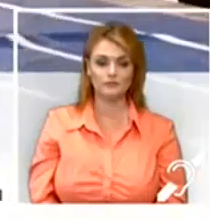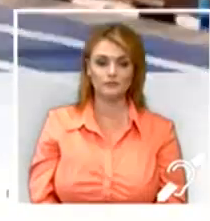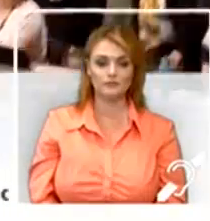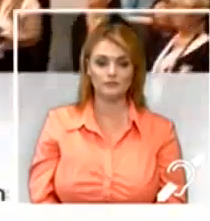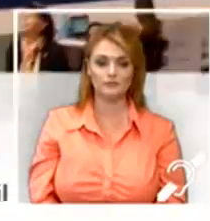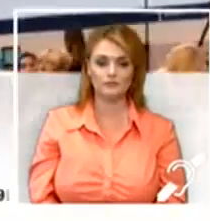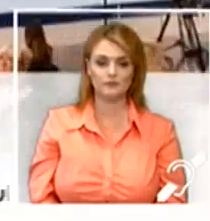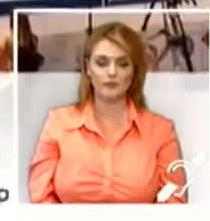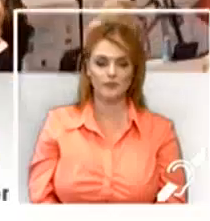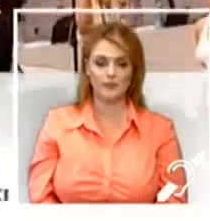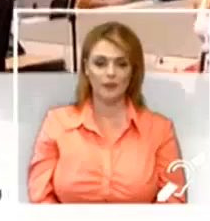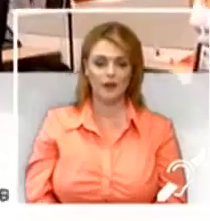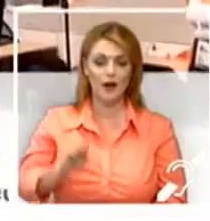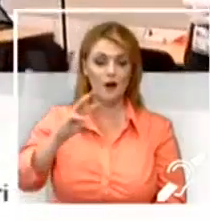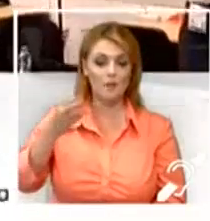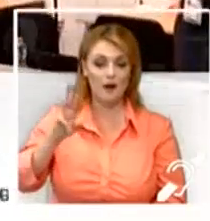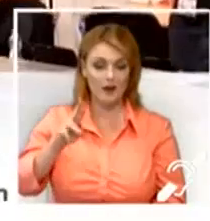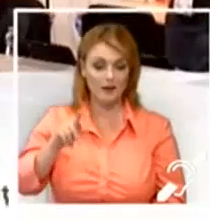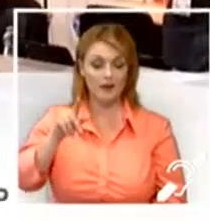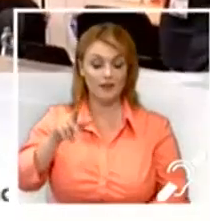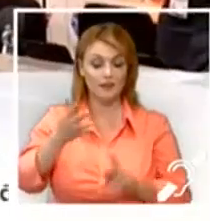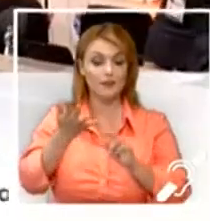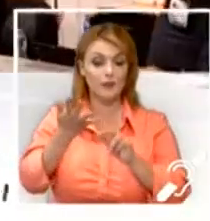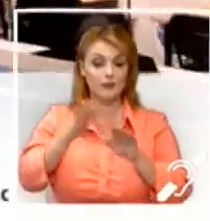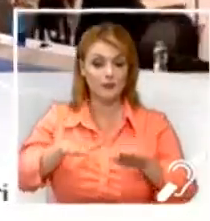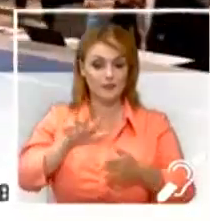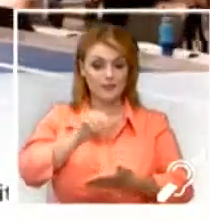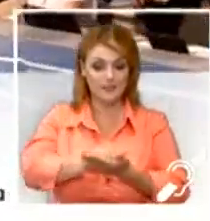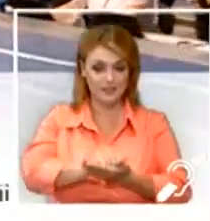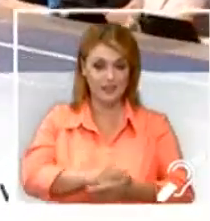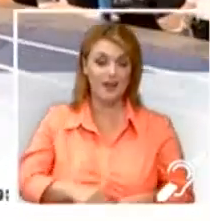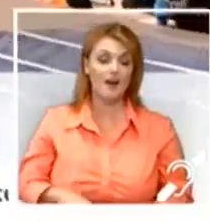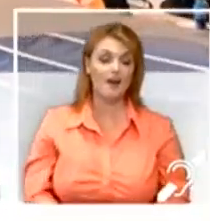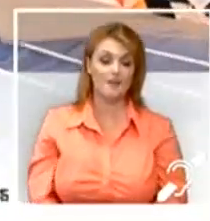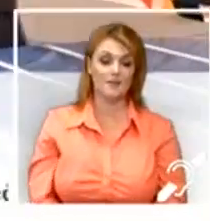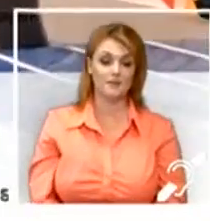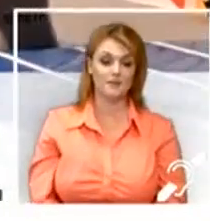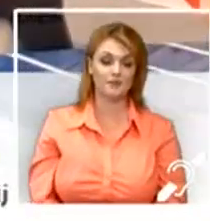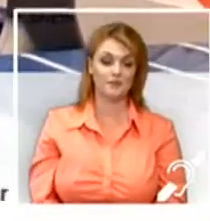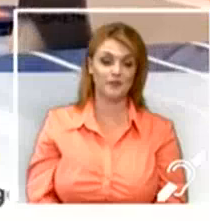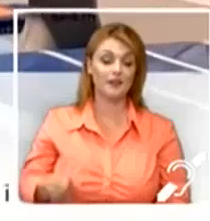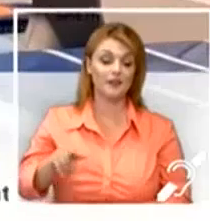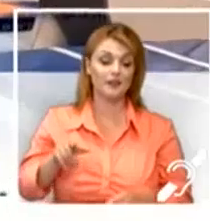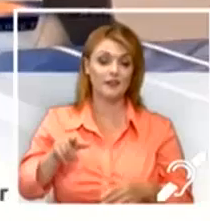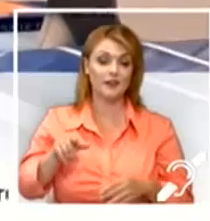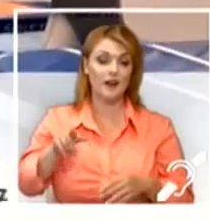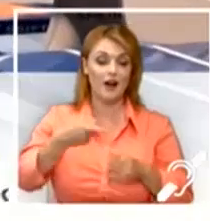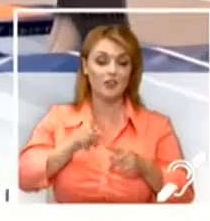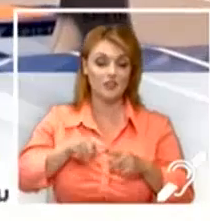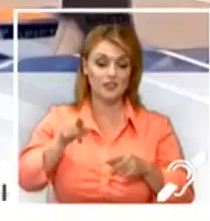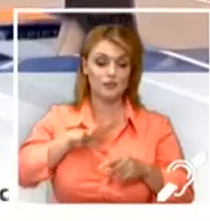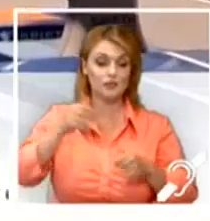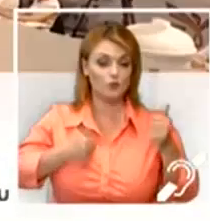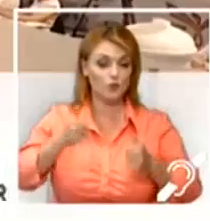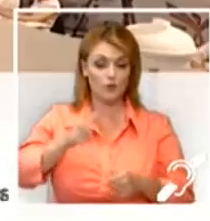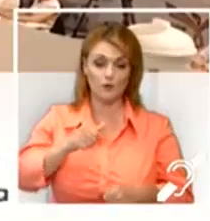Kevrick din Germania. Amalia Ghigoarță a fost a 5-a, iar Sabrina Maneca Voina a 12-a. Însoțite la cea mai importantă competiție a